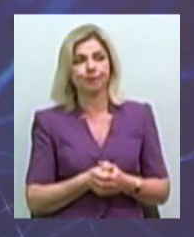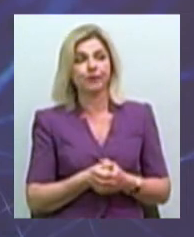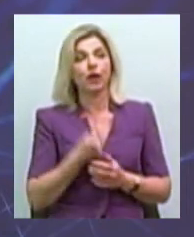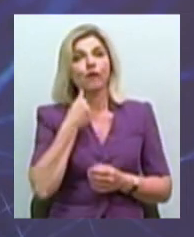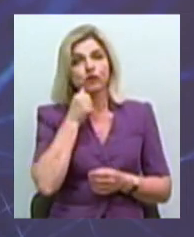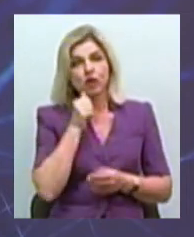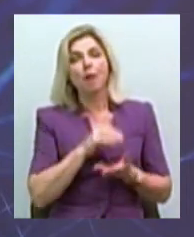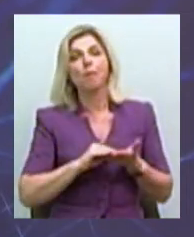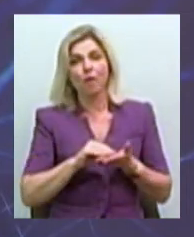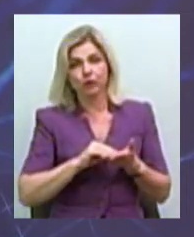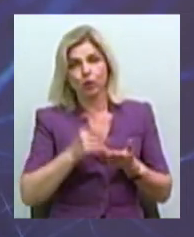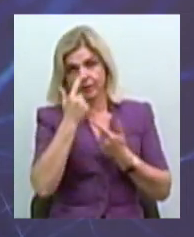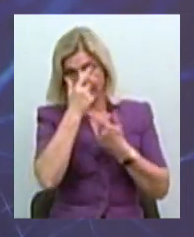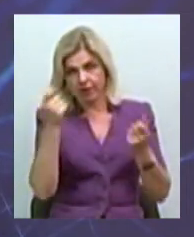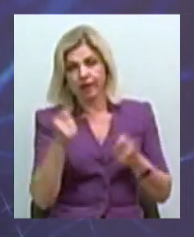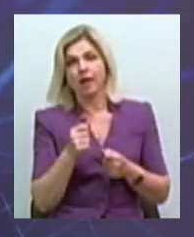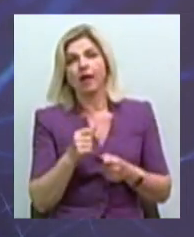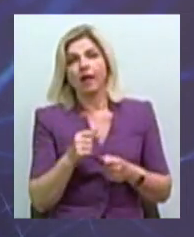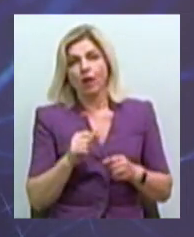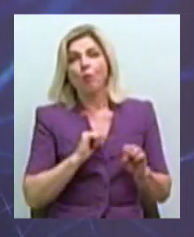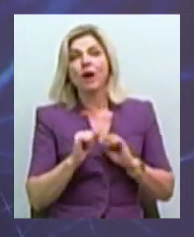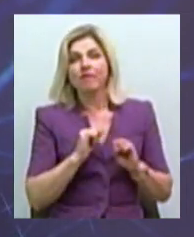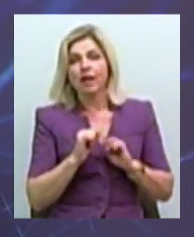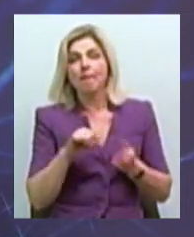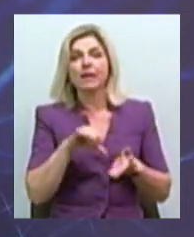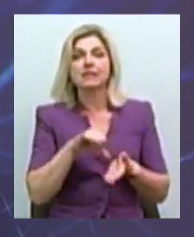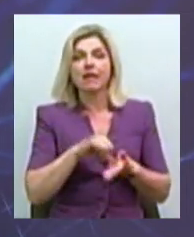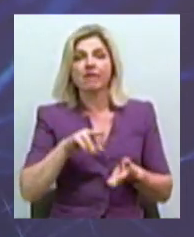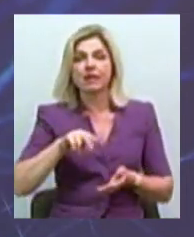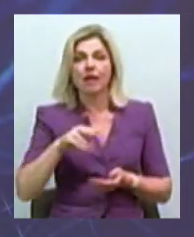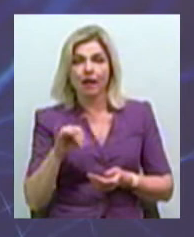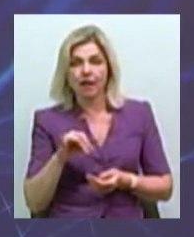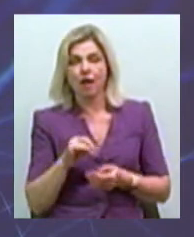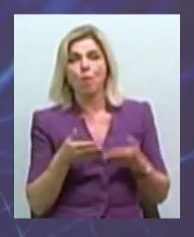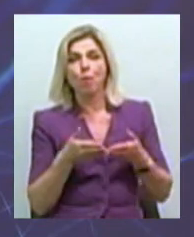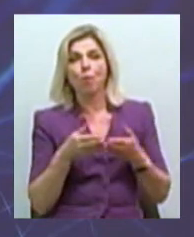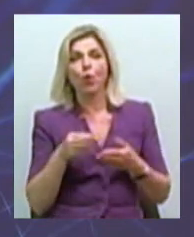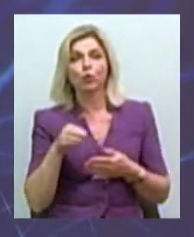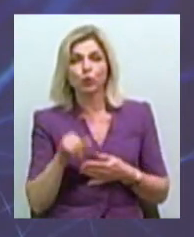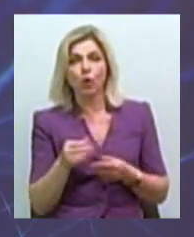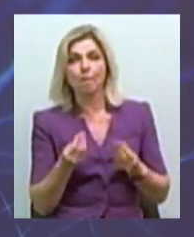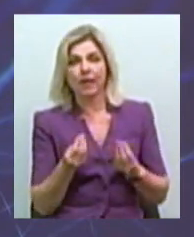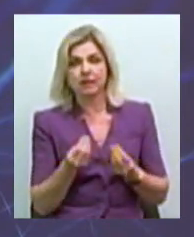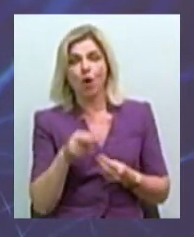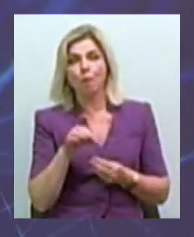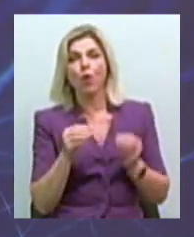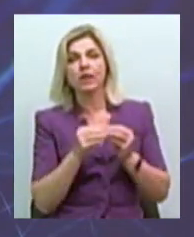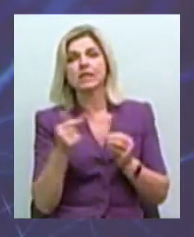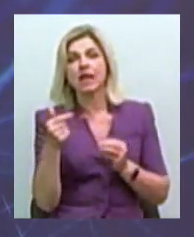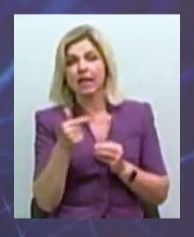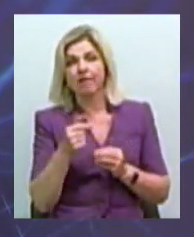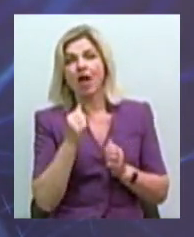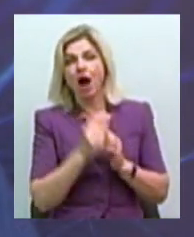закликав стевидорів, ну, в принципе, представників портового бизнеса по 10 гривень с каждой тонны